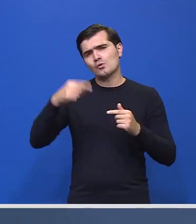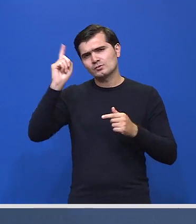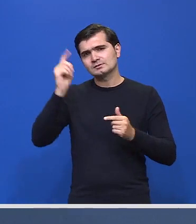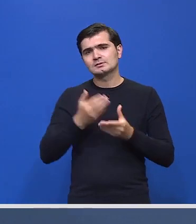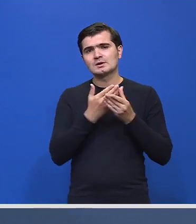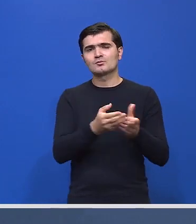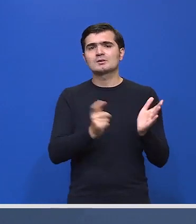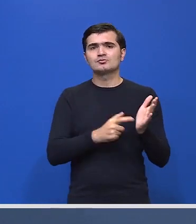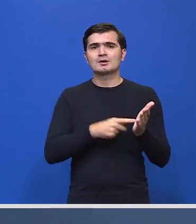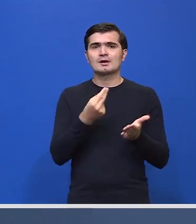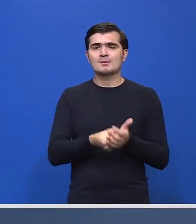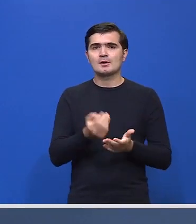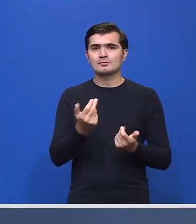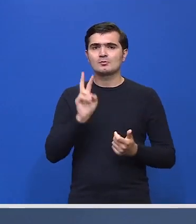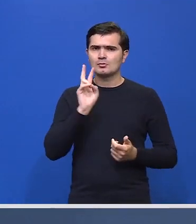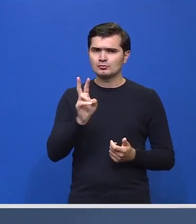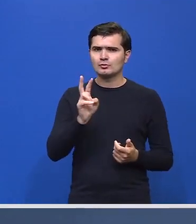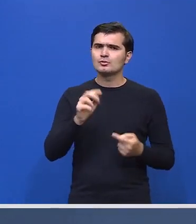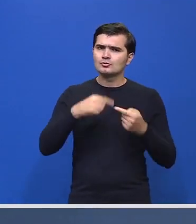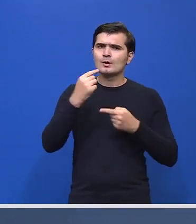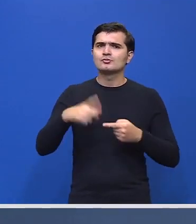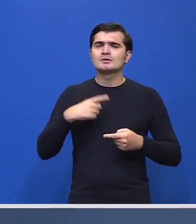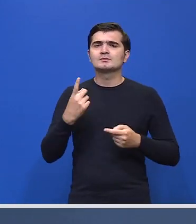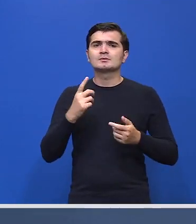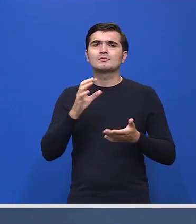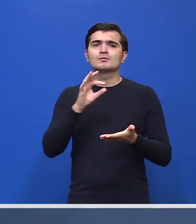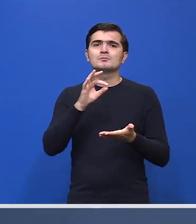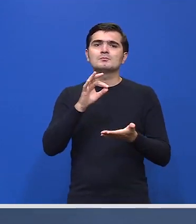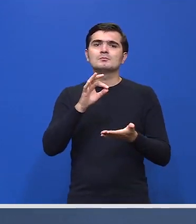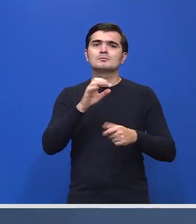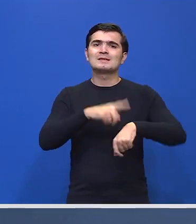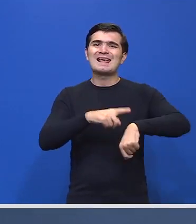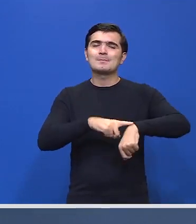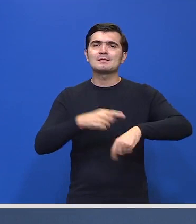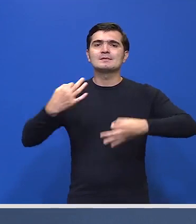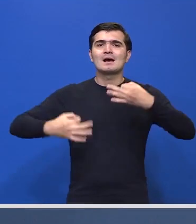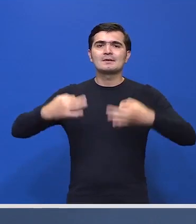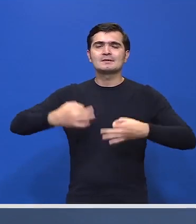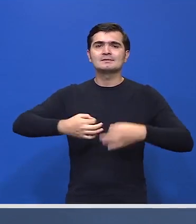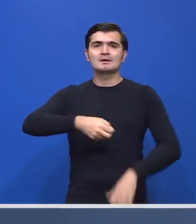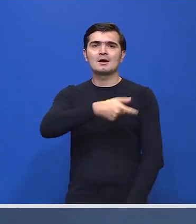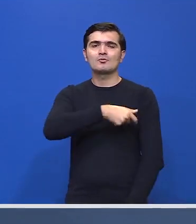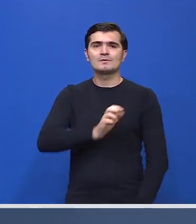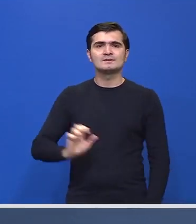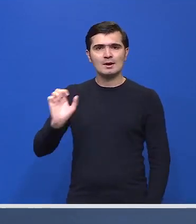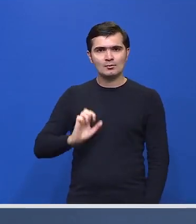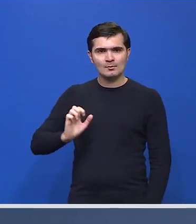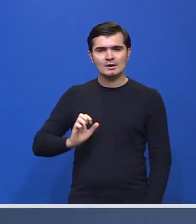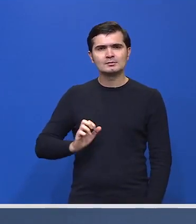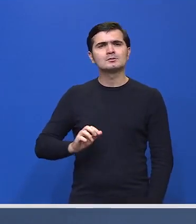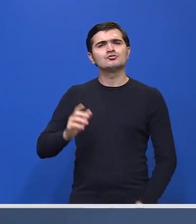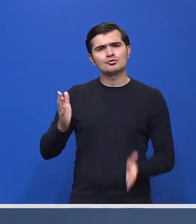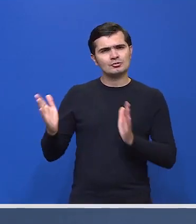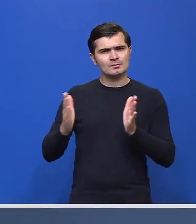cererea de plată numărul 2, există un termen de analiză pentru Comisia Europeană, timp în care mai pot